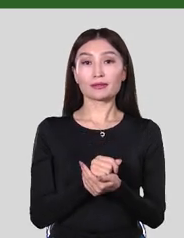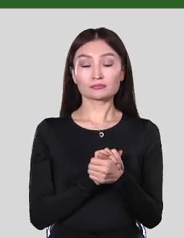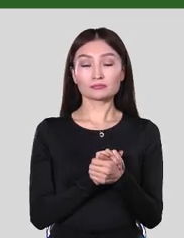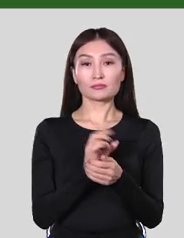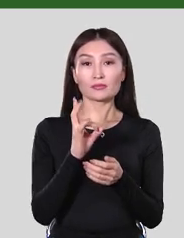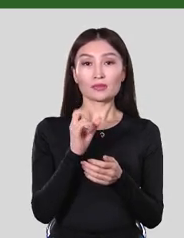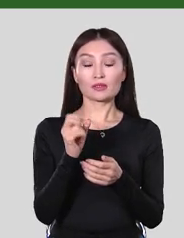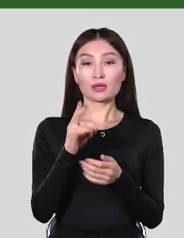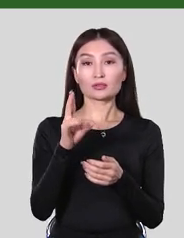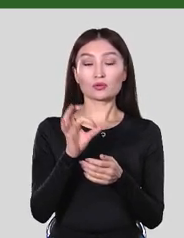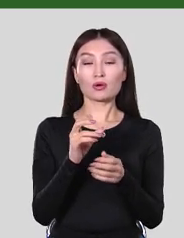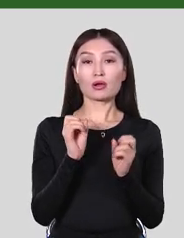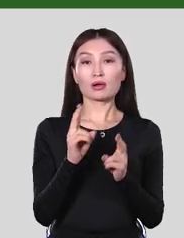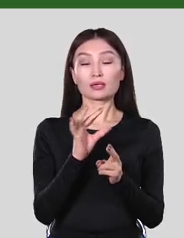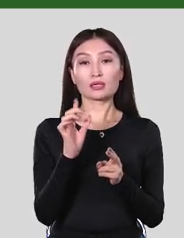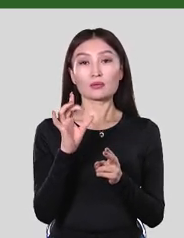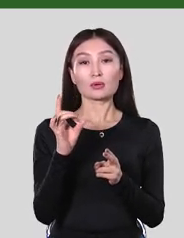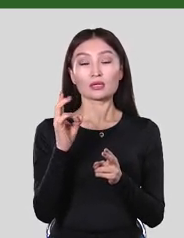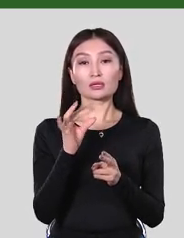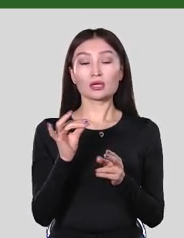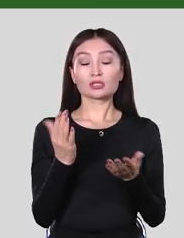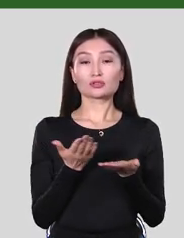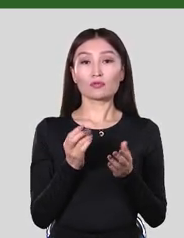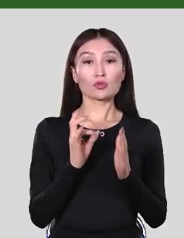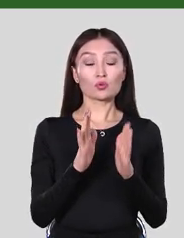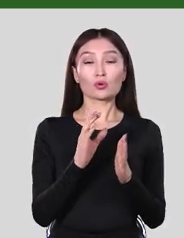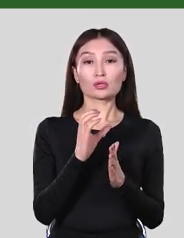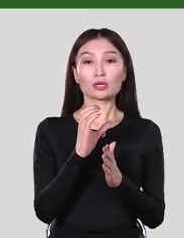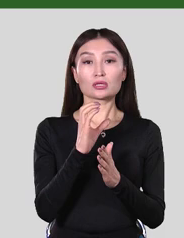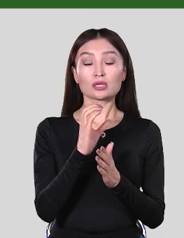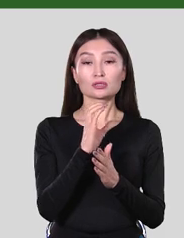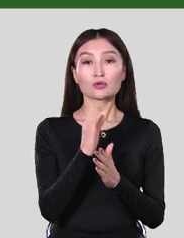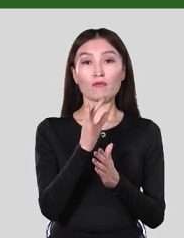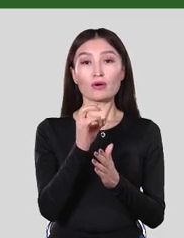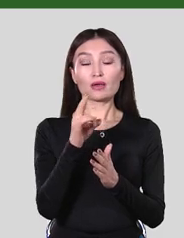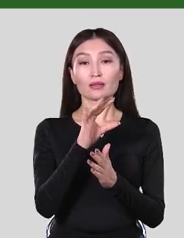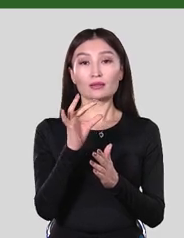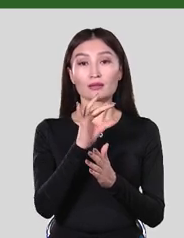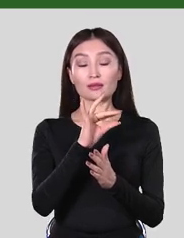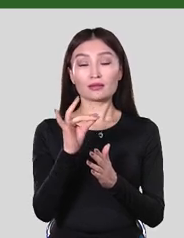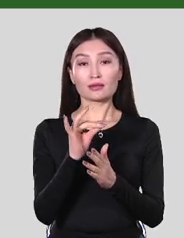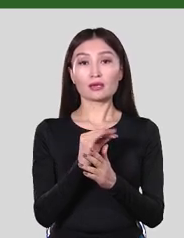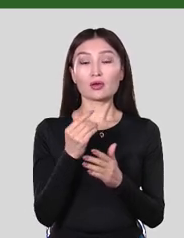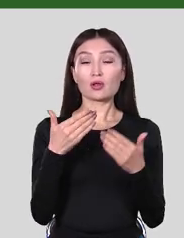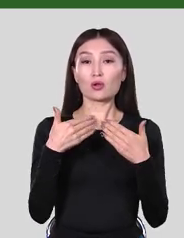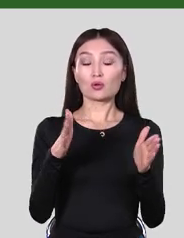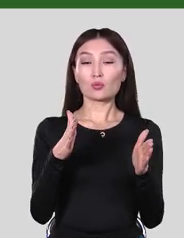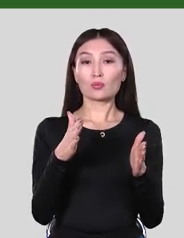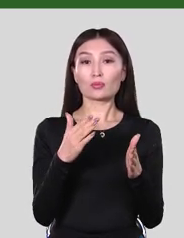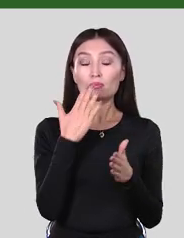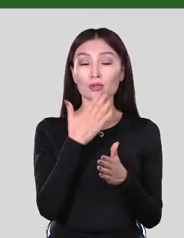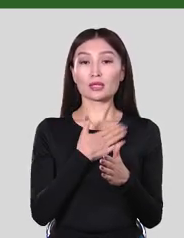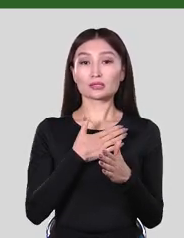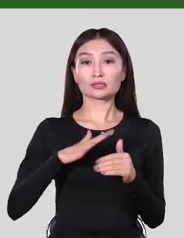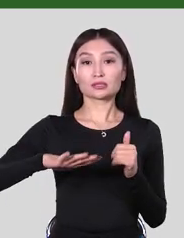Кстати, нанду, как и броненосец, живет не только в саванне. Он любит открытые пространства, и значит его можно встретить в